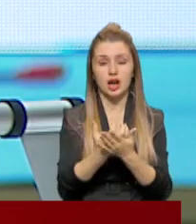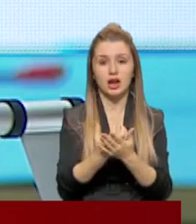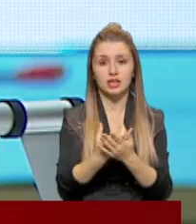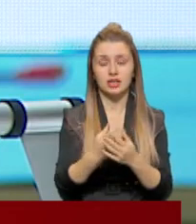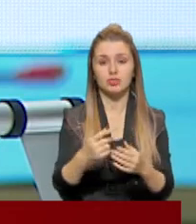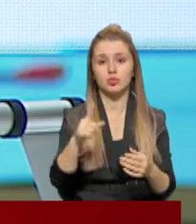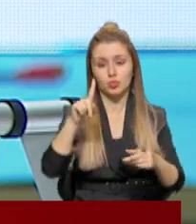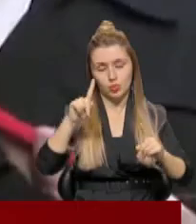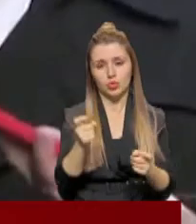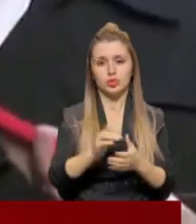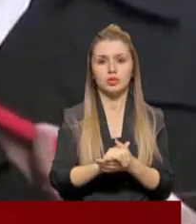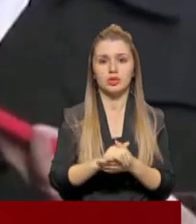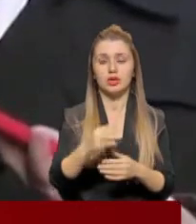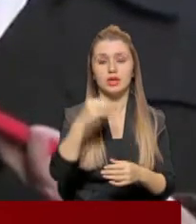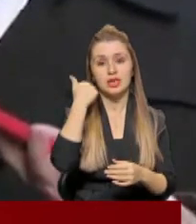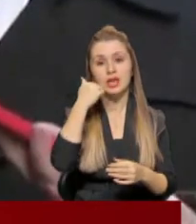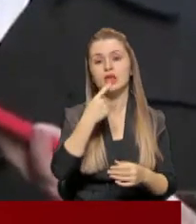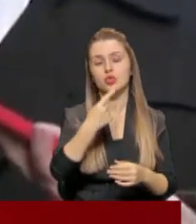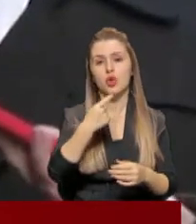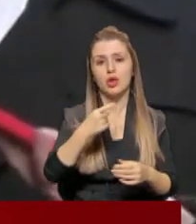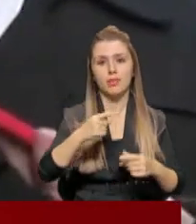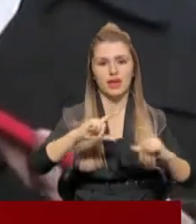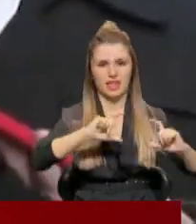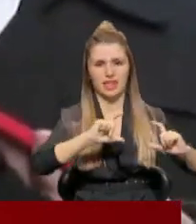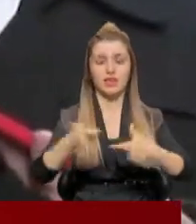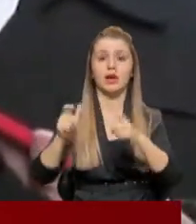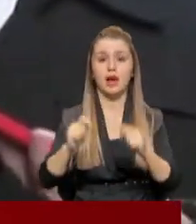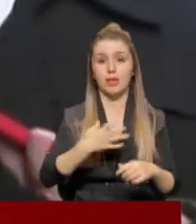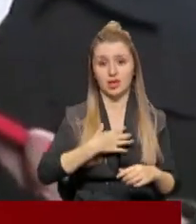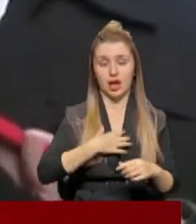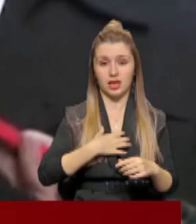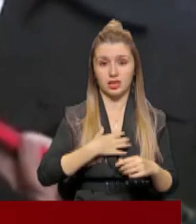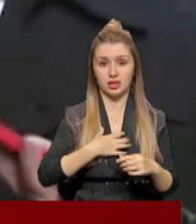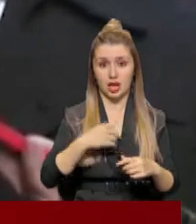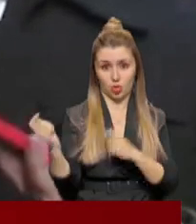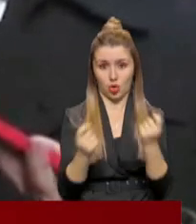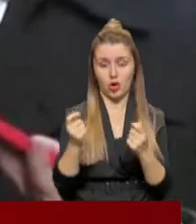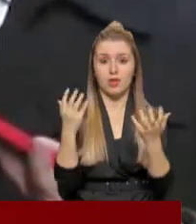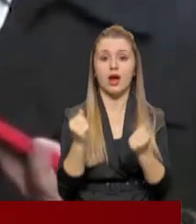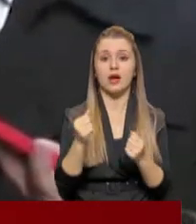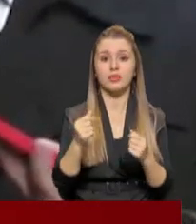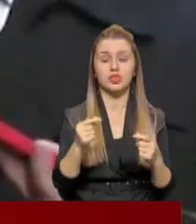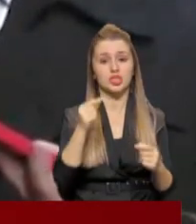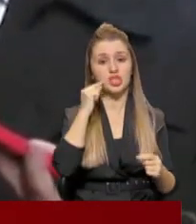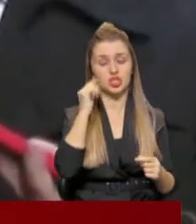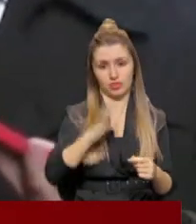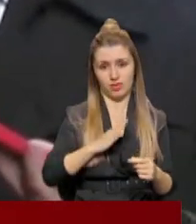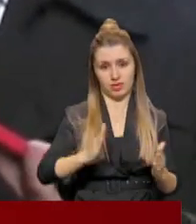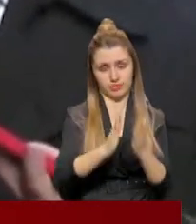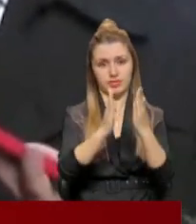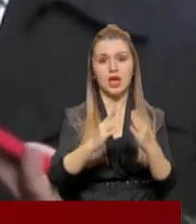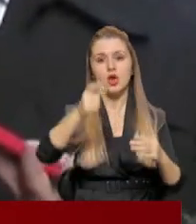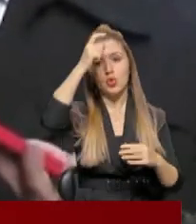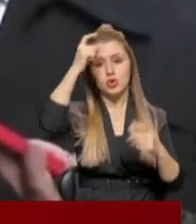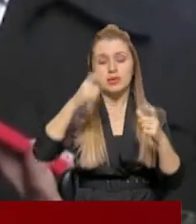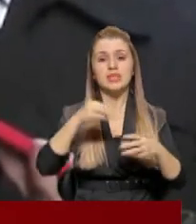kayıt bulunduğu tespit edilmiştir. Yalan söylemeyi ve iftira atmayı kendine huy edinmiş bir kişiyle karşı karşıyayız.